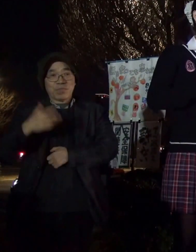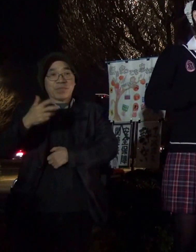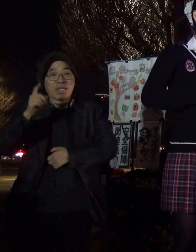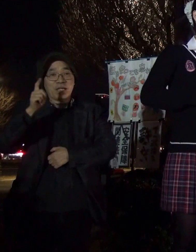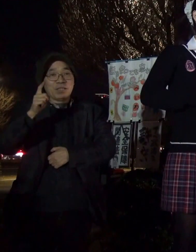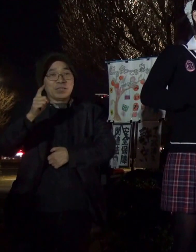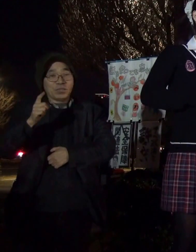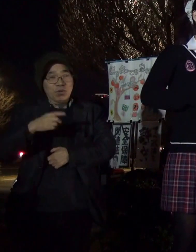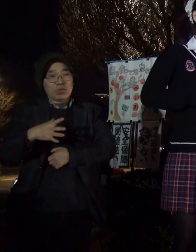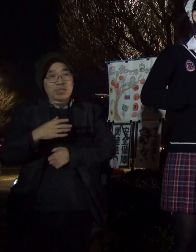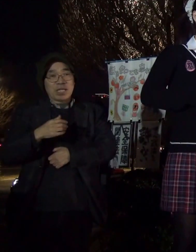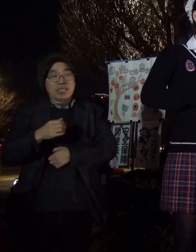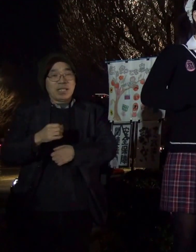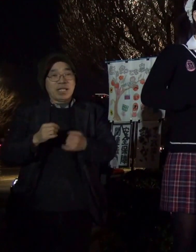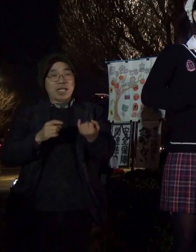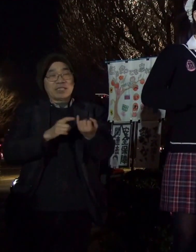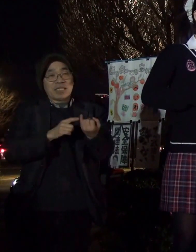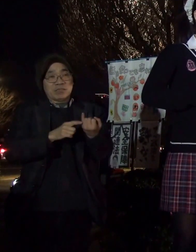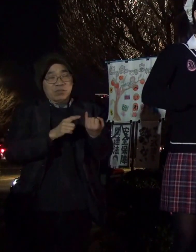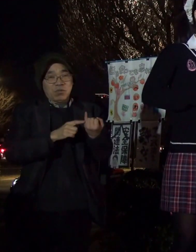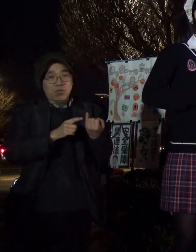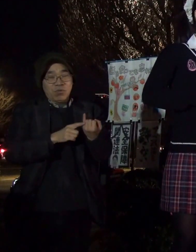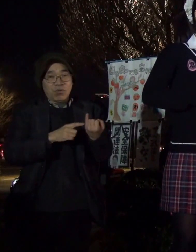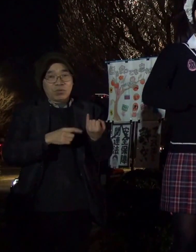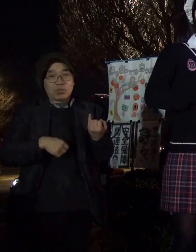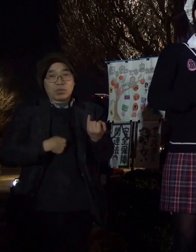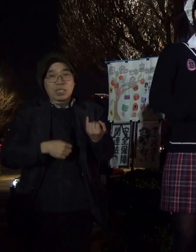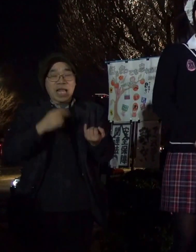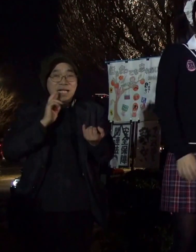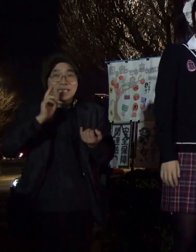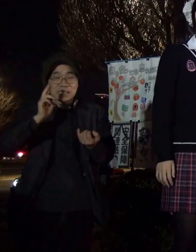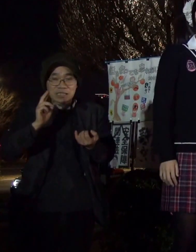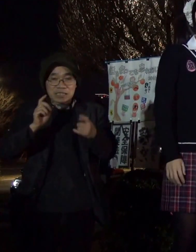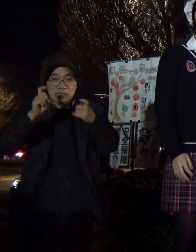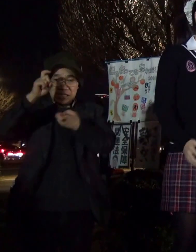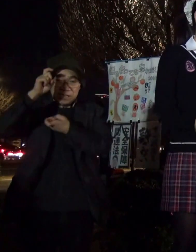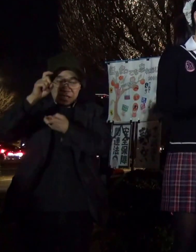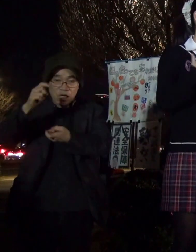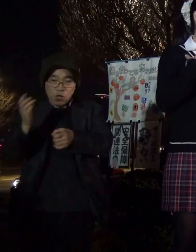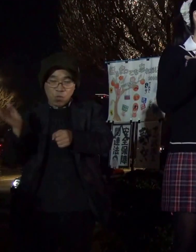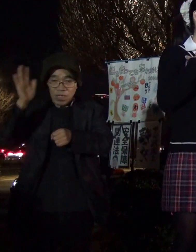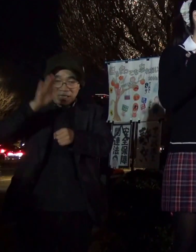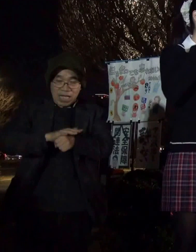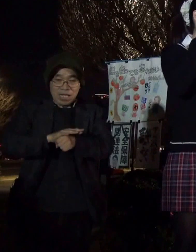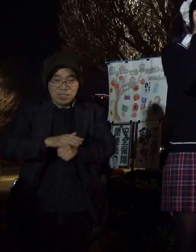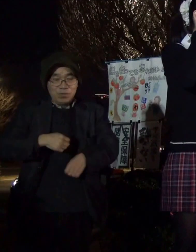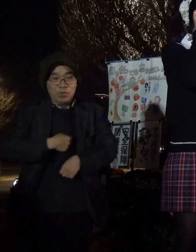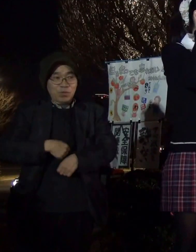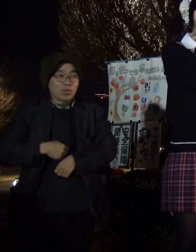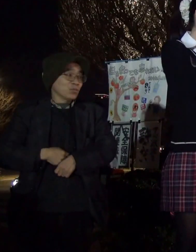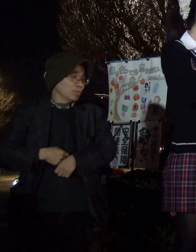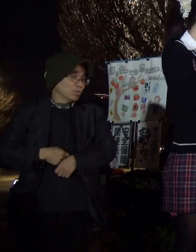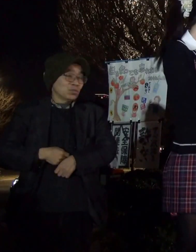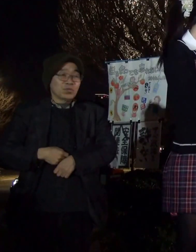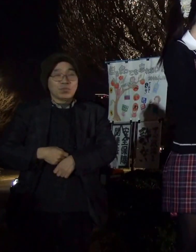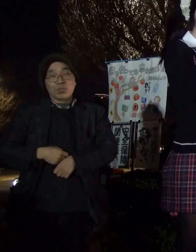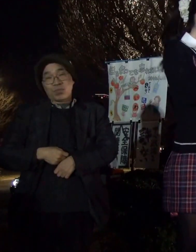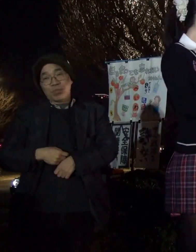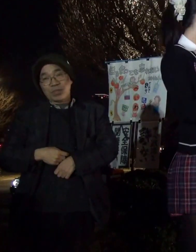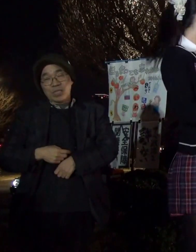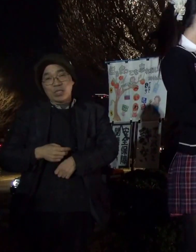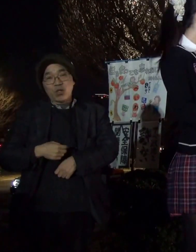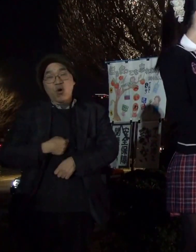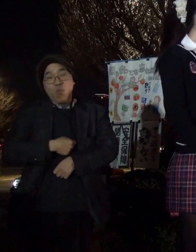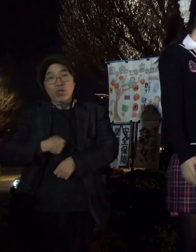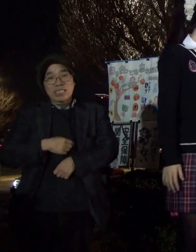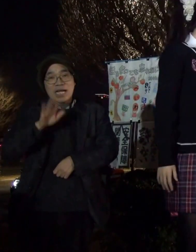に込められた思いも一緒にこうレコーディングで伝えてくださって。 そうですね、やっぱり思いがあると歌って本当に上手くなるというか届くんだな